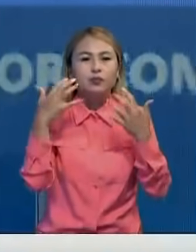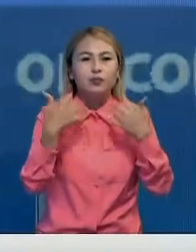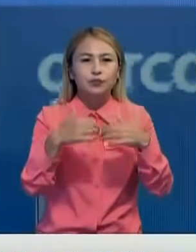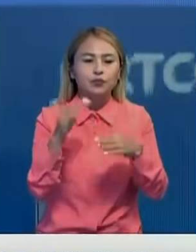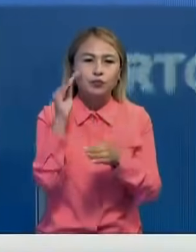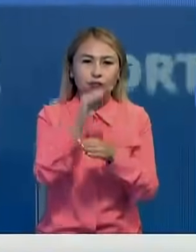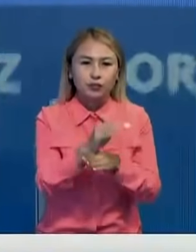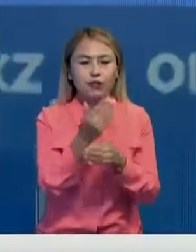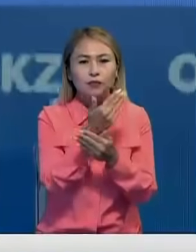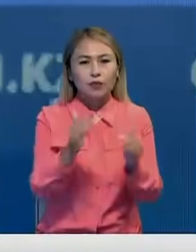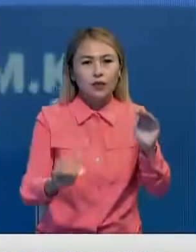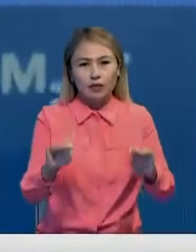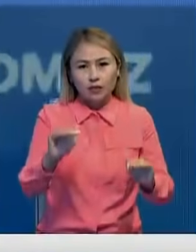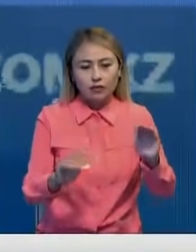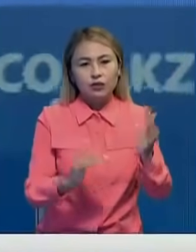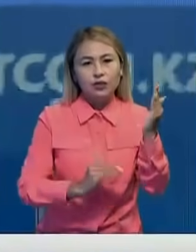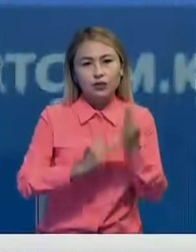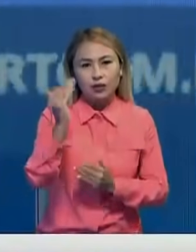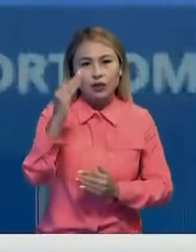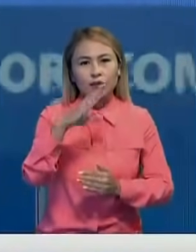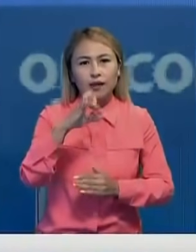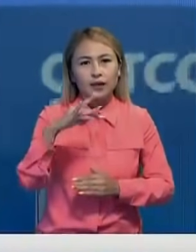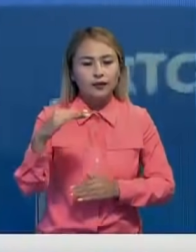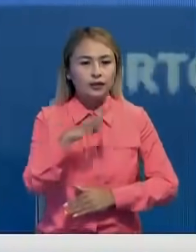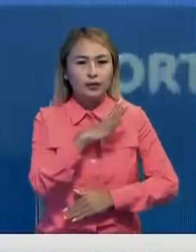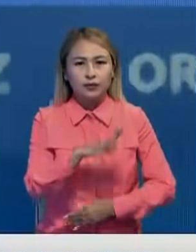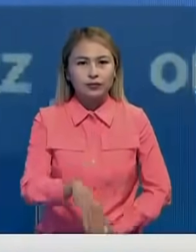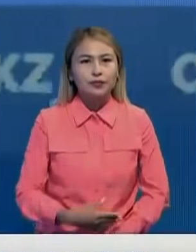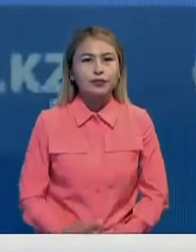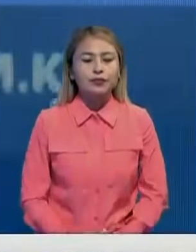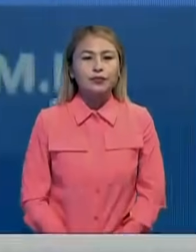монополия субъектілері сол деңгейден жоғары тариф көтерген жоқ.